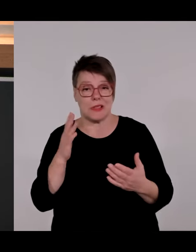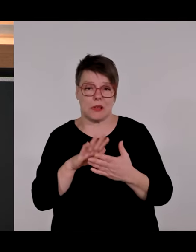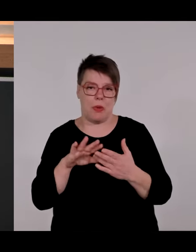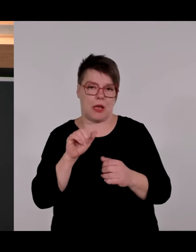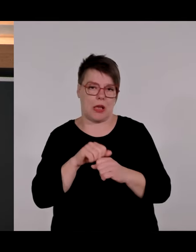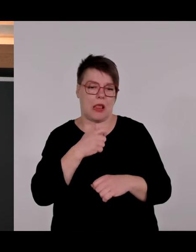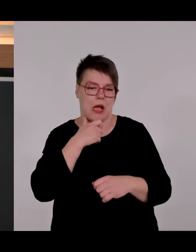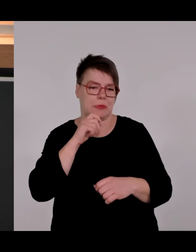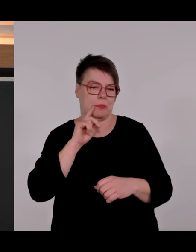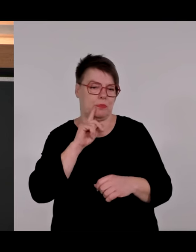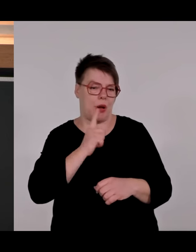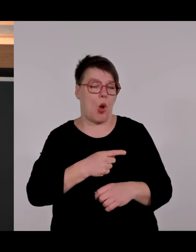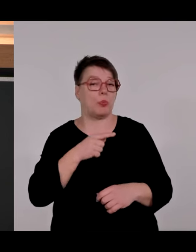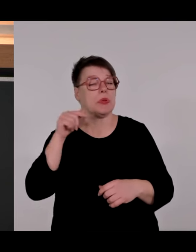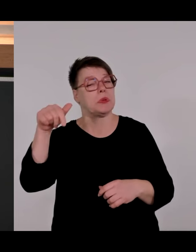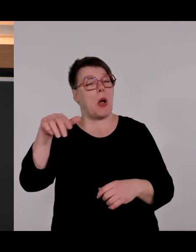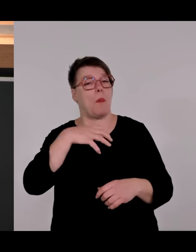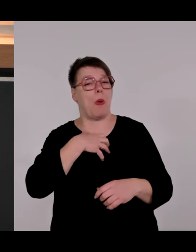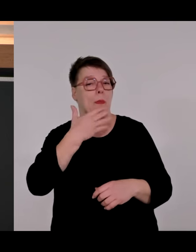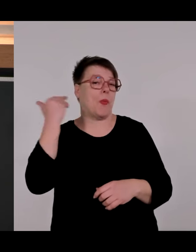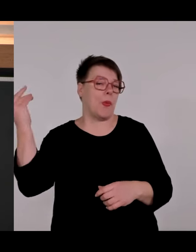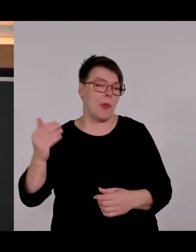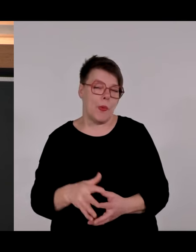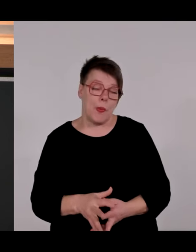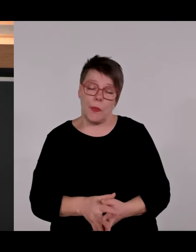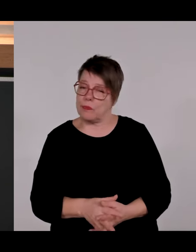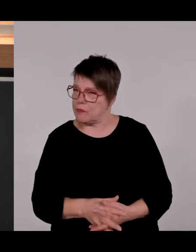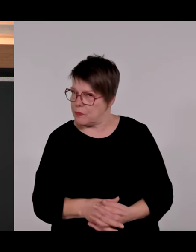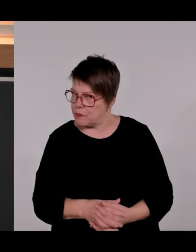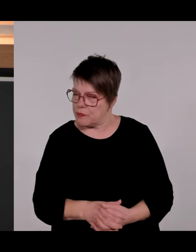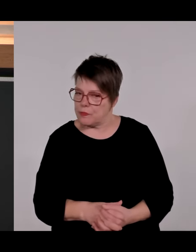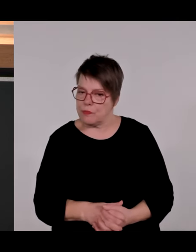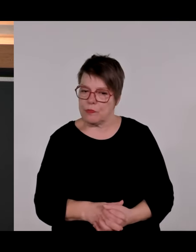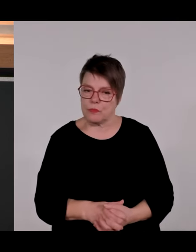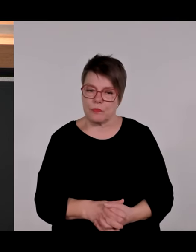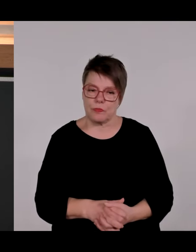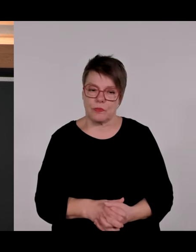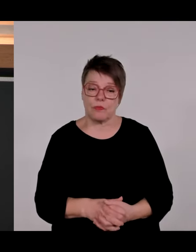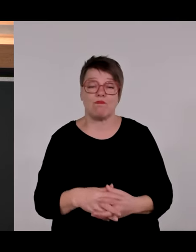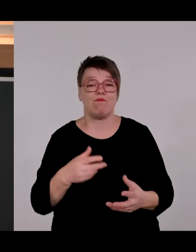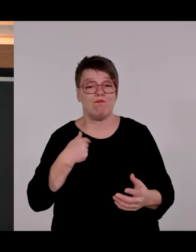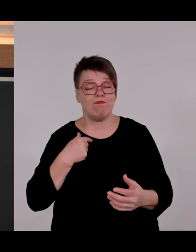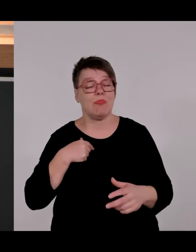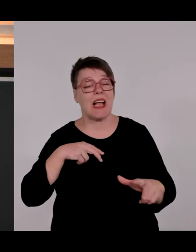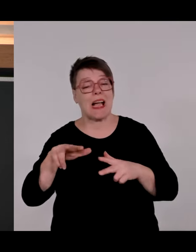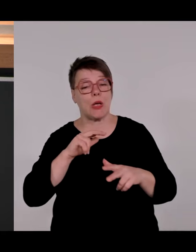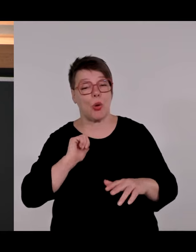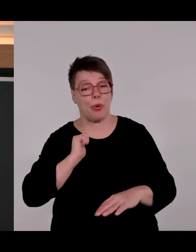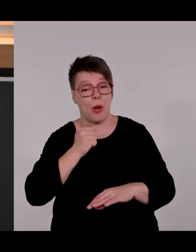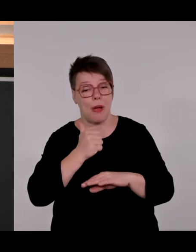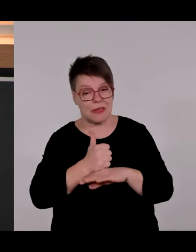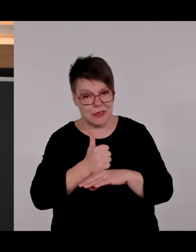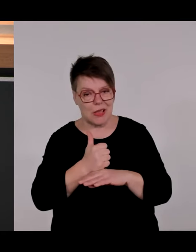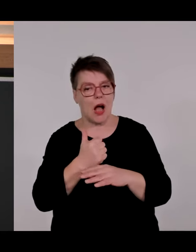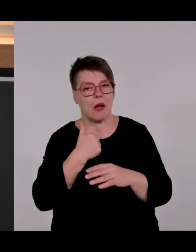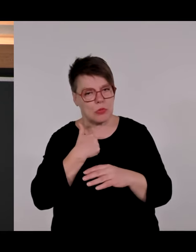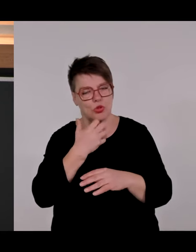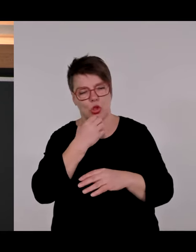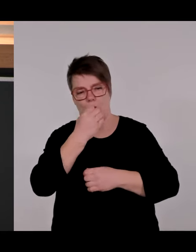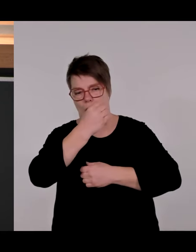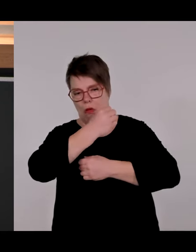Problem. Und als regierender Bürgermeister, und das will ich auch in aller Klarheit sagen, führe ich einen Senat